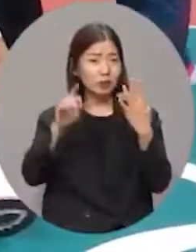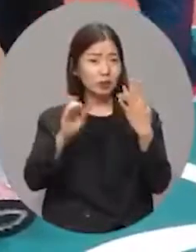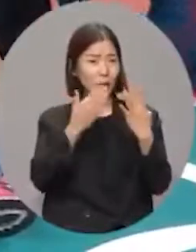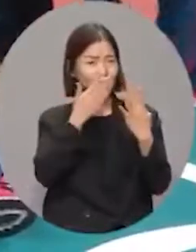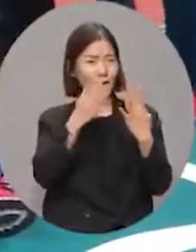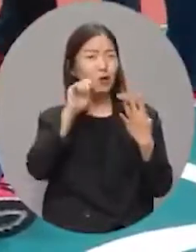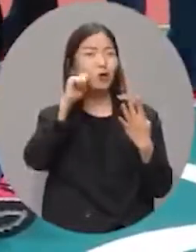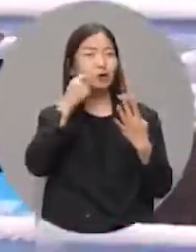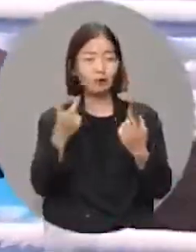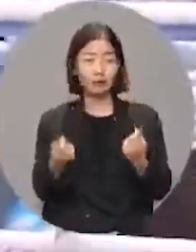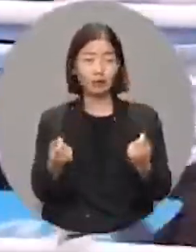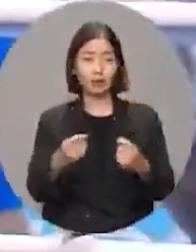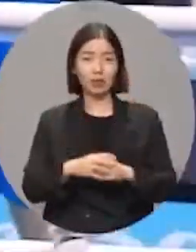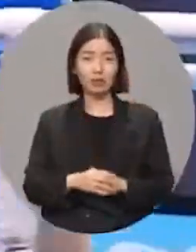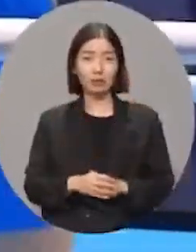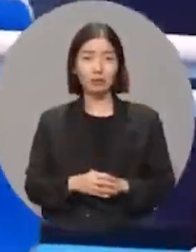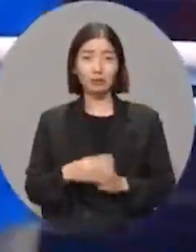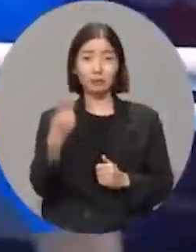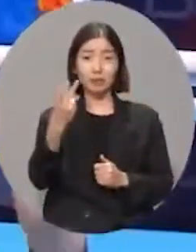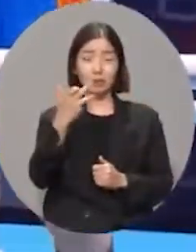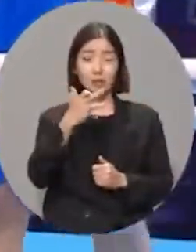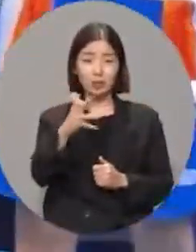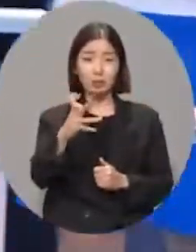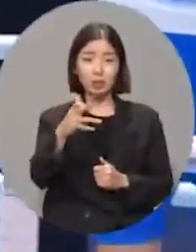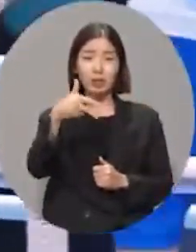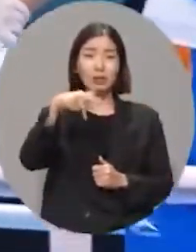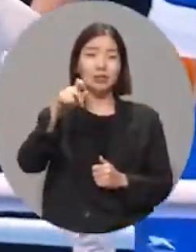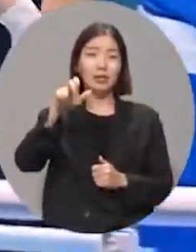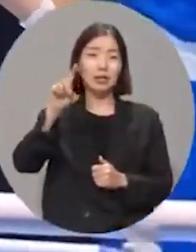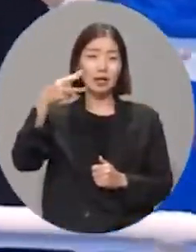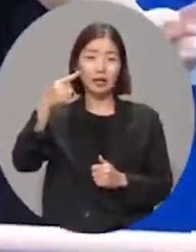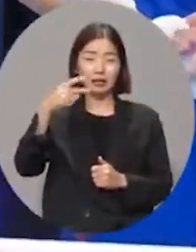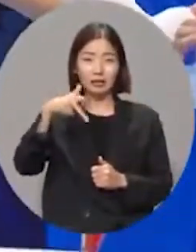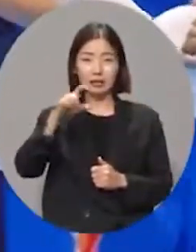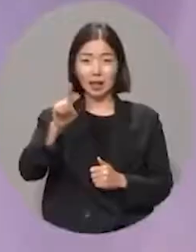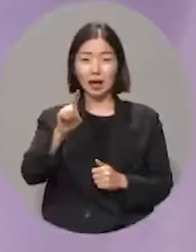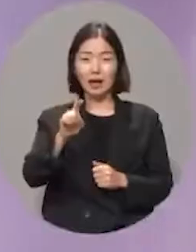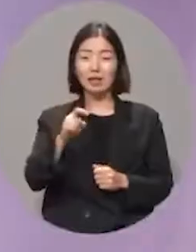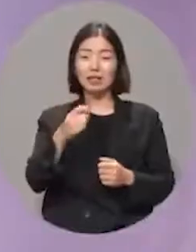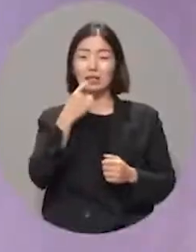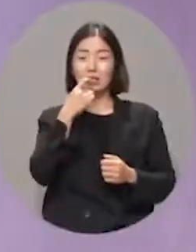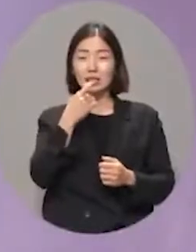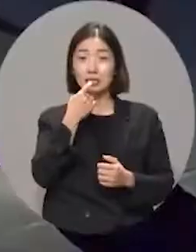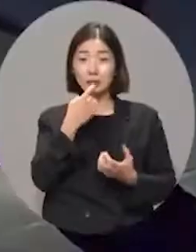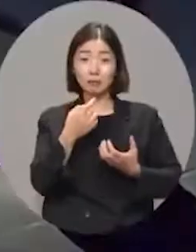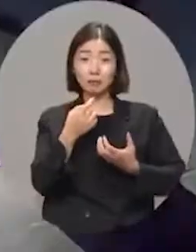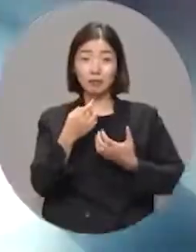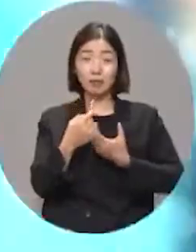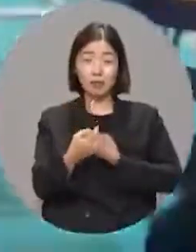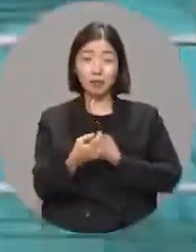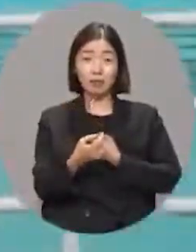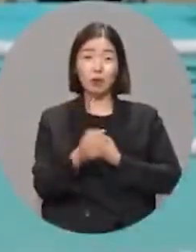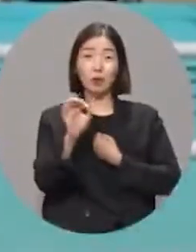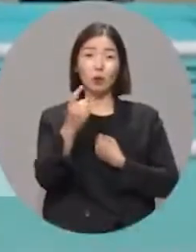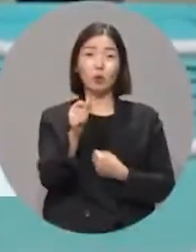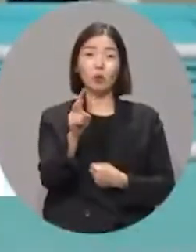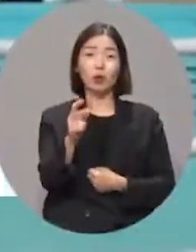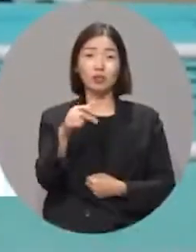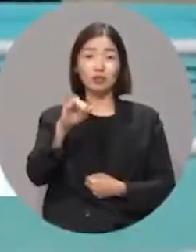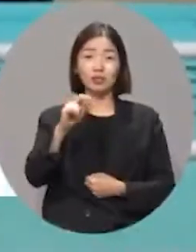쓸 수 없었습니다. 2018년 자카르타 팔렘방 아시안게임 금메달리스트인 군산 출신의 오연지